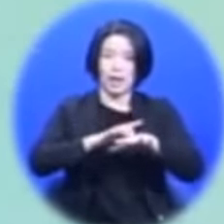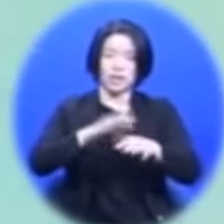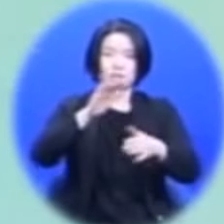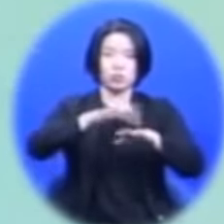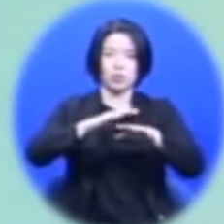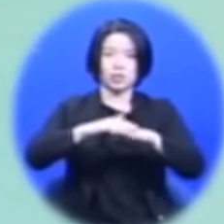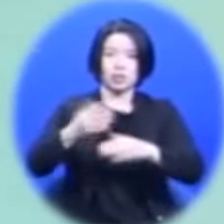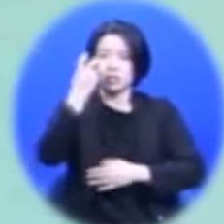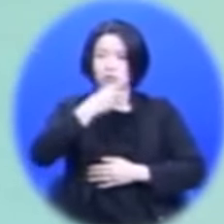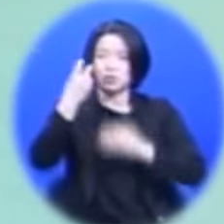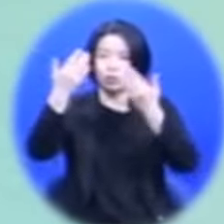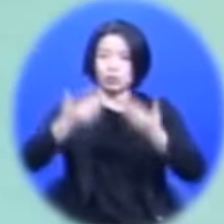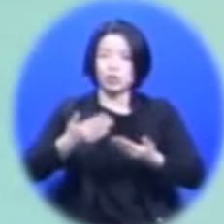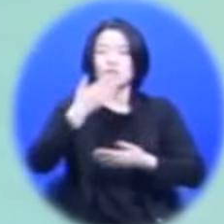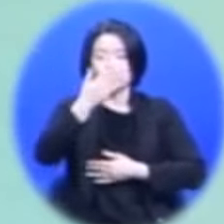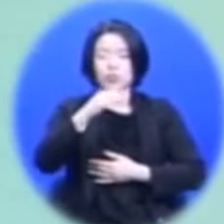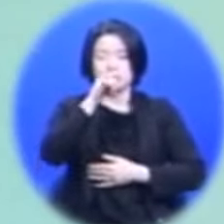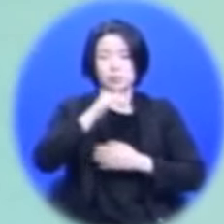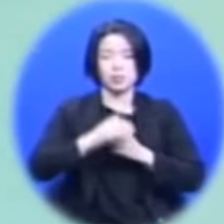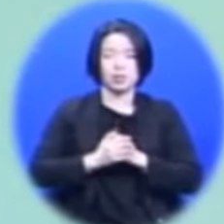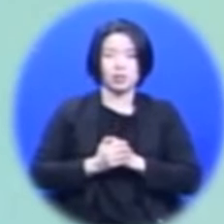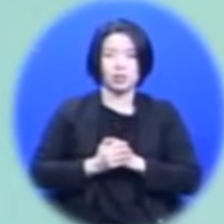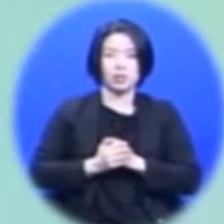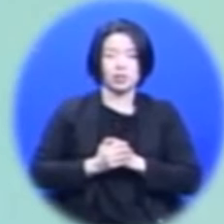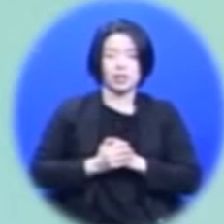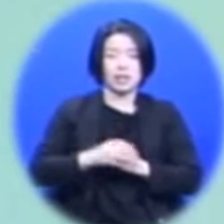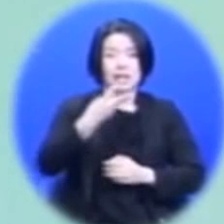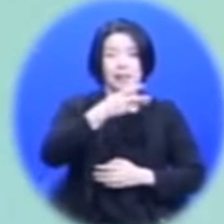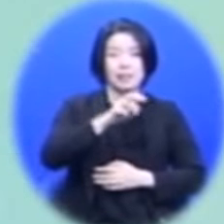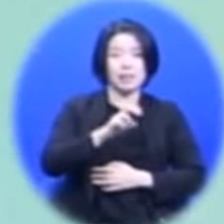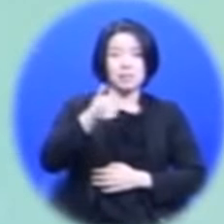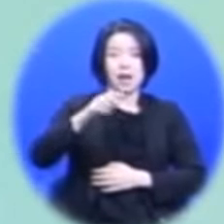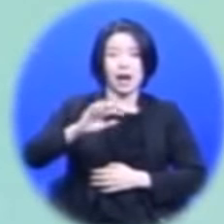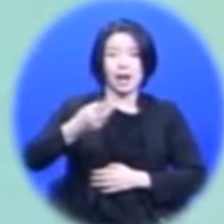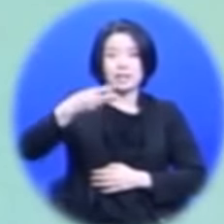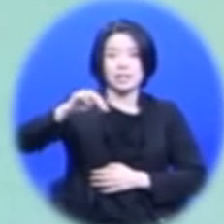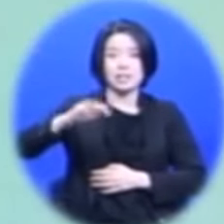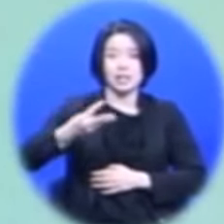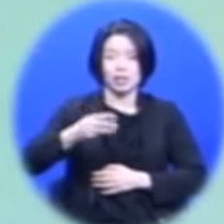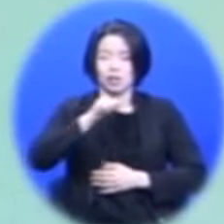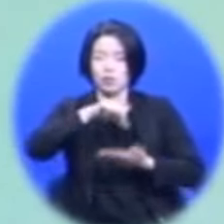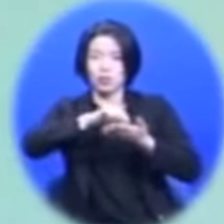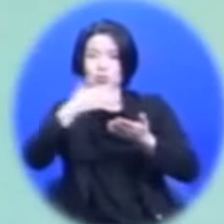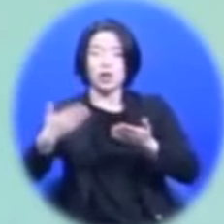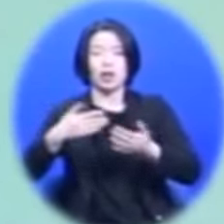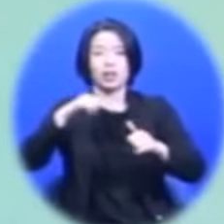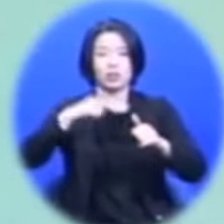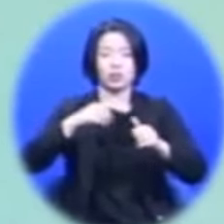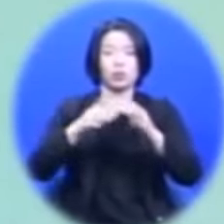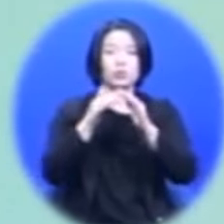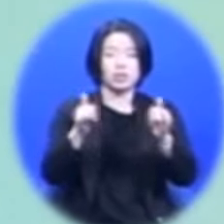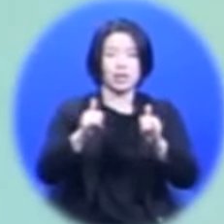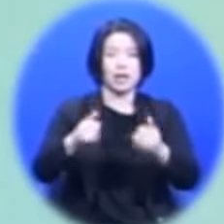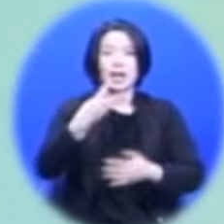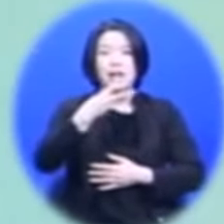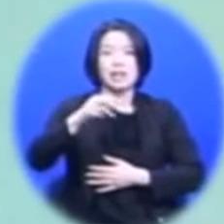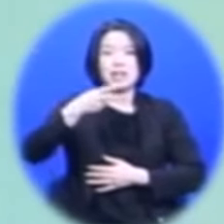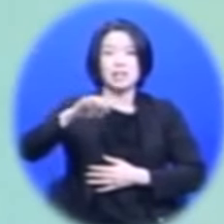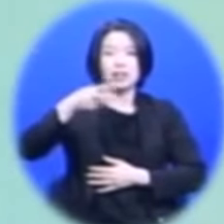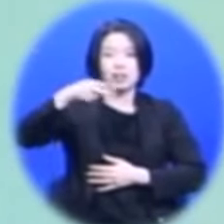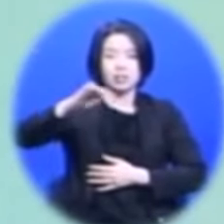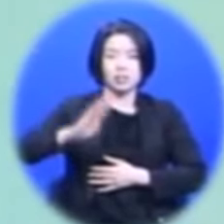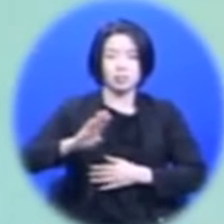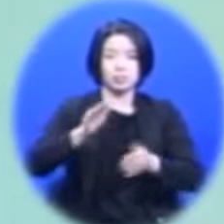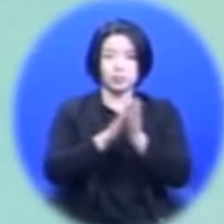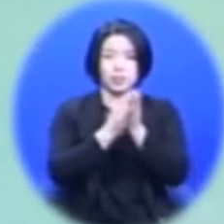지켜주실 수 있는 분이십니다. 팀 한셀이라고 하는 유명한 교육자가 리더십이라는 책에서 10년